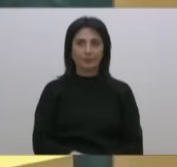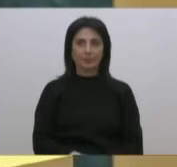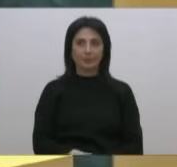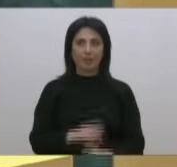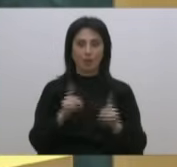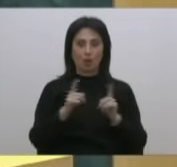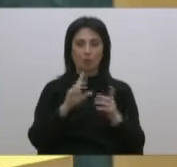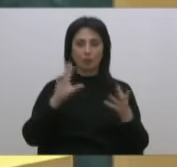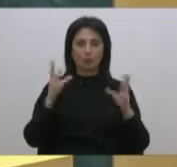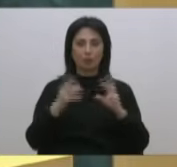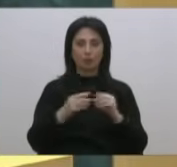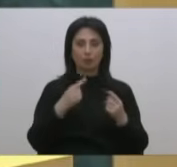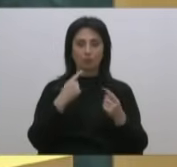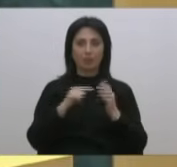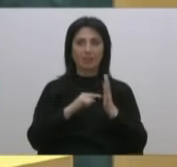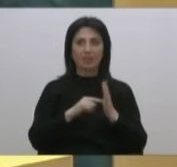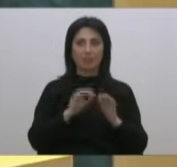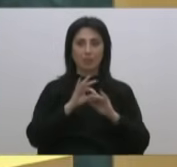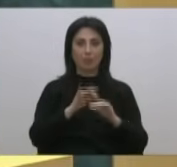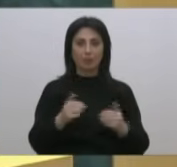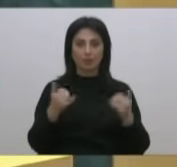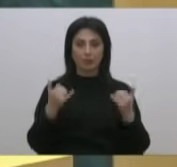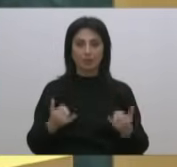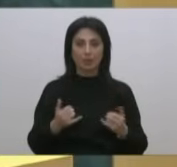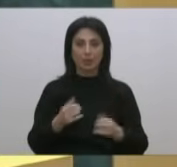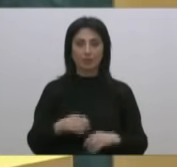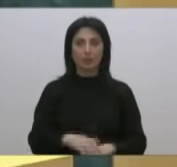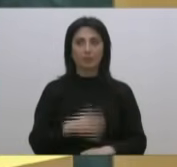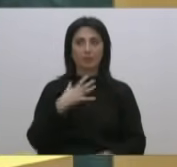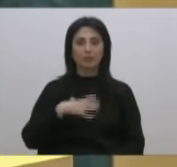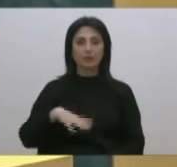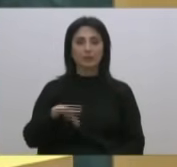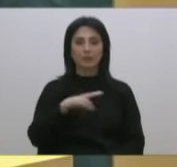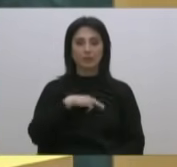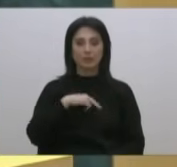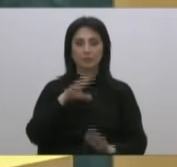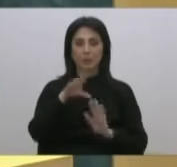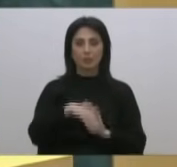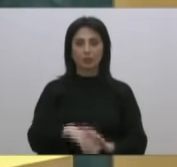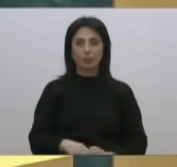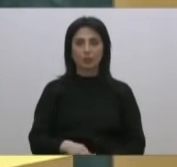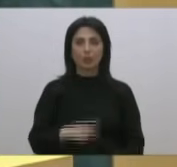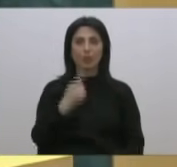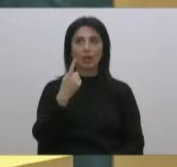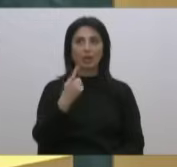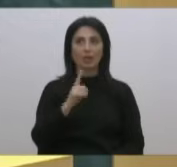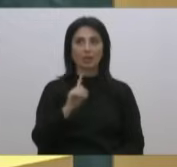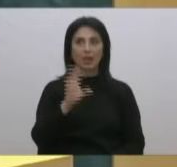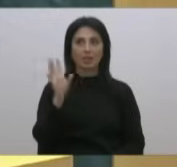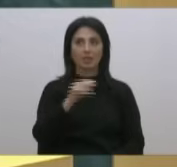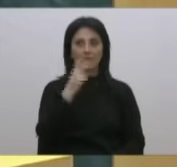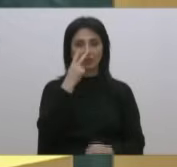თავს მოკლედ შევაჯამებ იმ დისკუსიას, რომელიც გამართა დღეს საქართველოს პარლამენტში. ერთი რაც